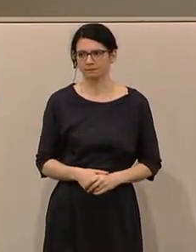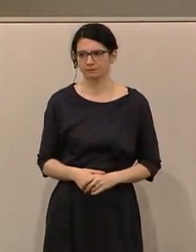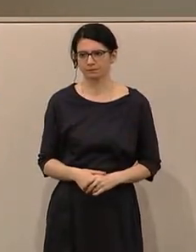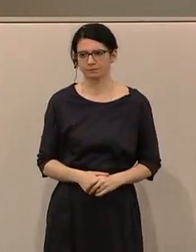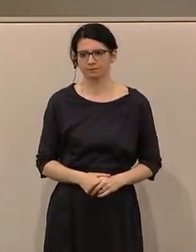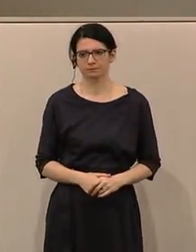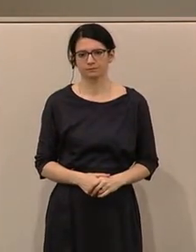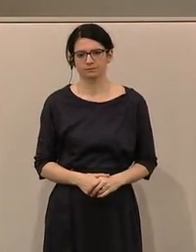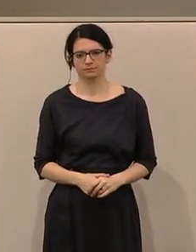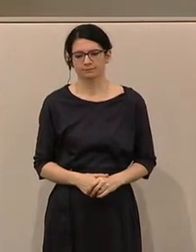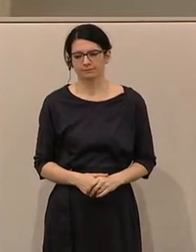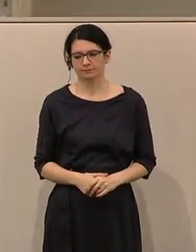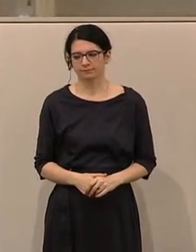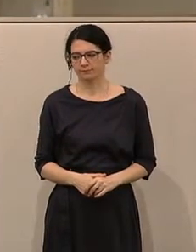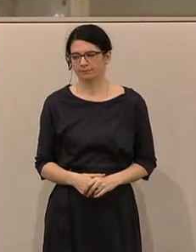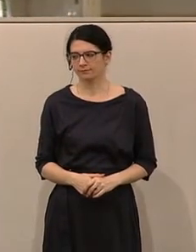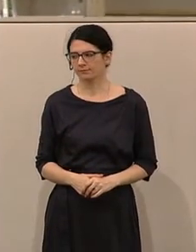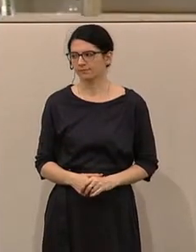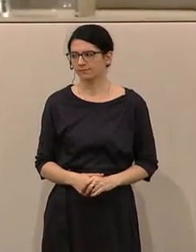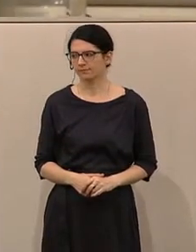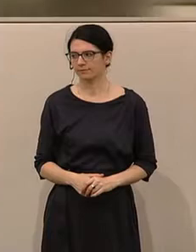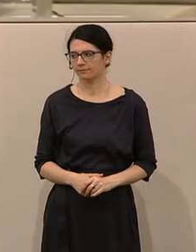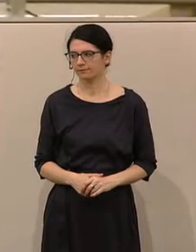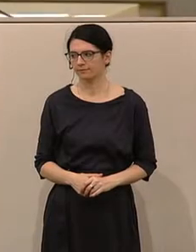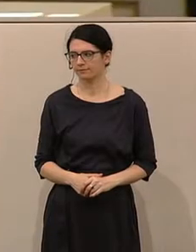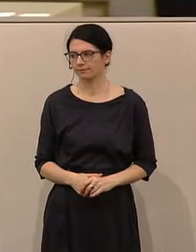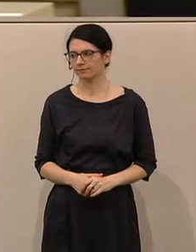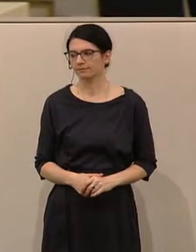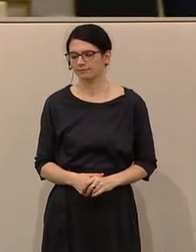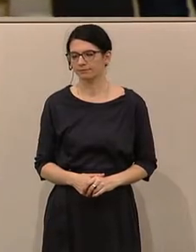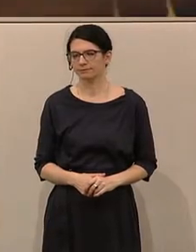reduziert wurde. Sie nennt verschiedene Bereiche, in denen die Finanzierung nun nicht sichergestellt sei.